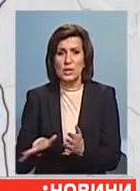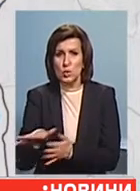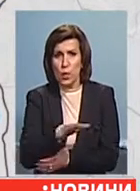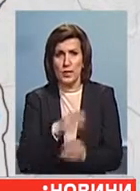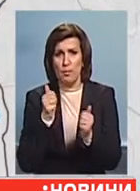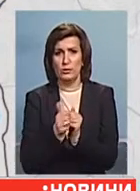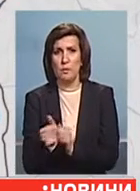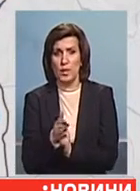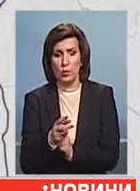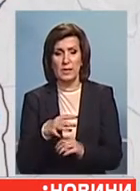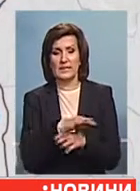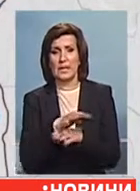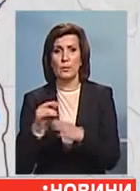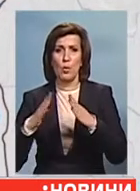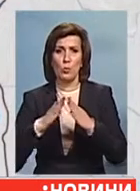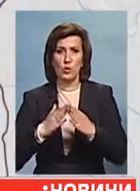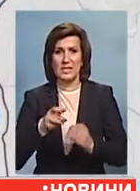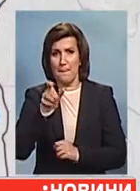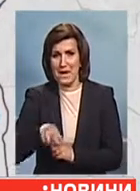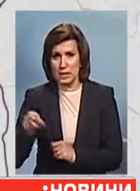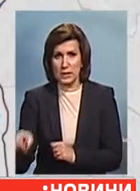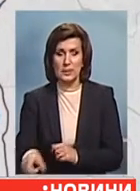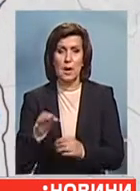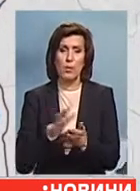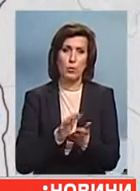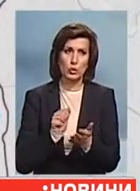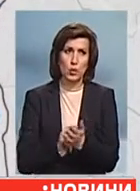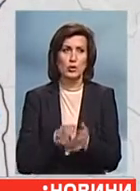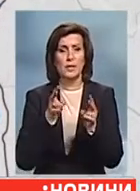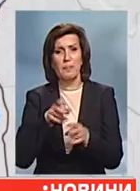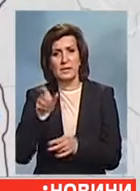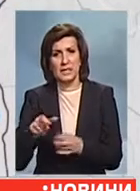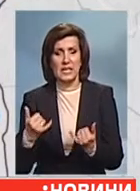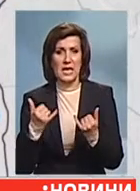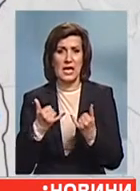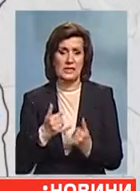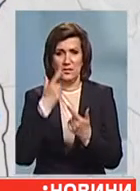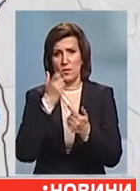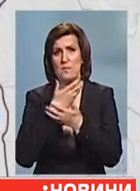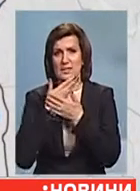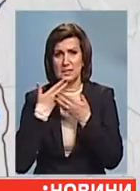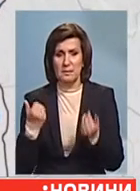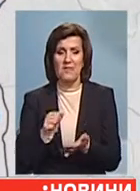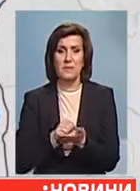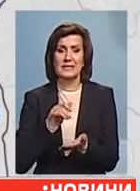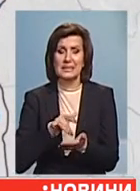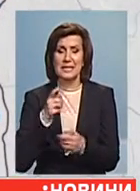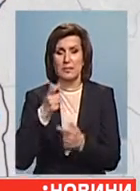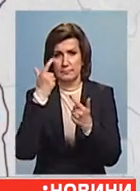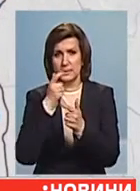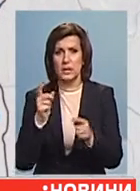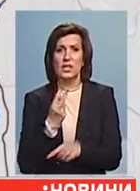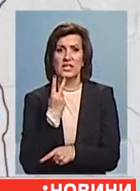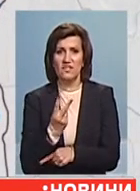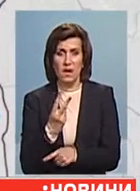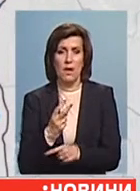Маріуполя. Бойовики стріляють по будинках мешканців. Про пошкодження та постраждалих наразі інформації немає. В прес-центрі АТО повідомили про